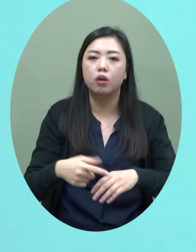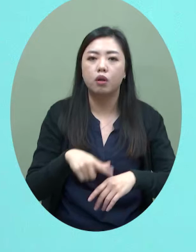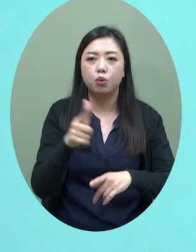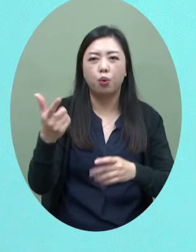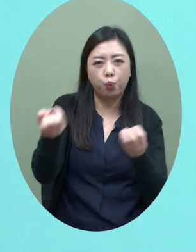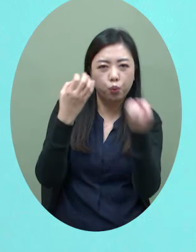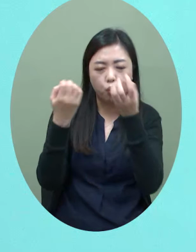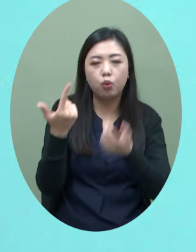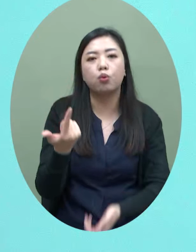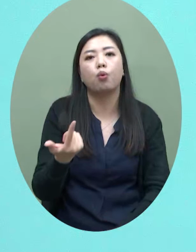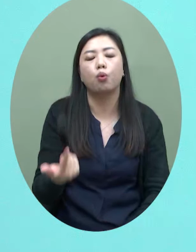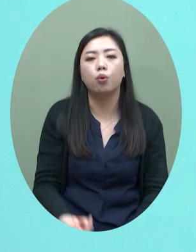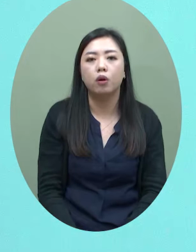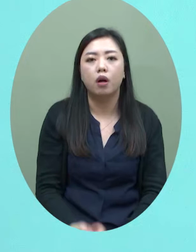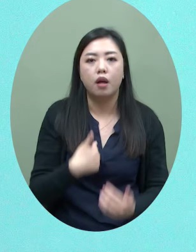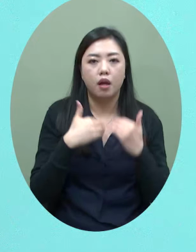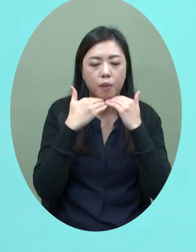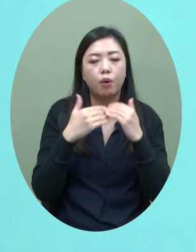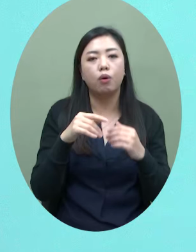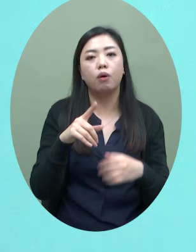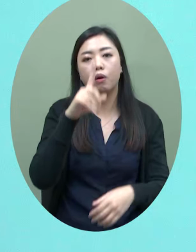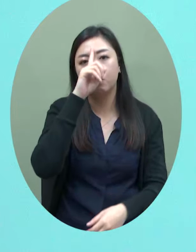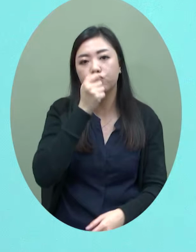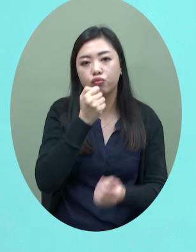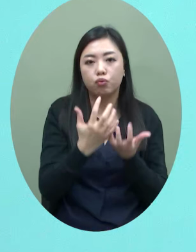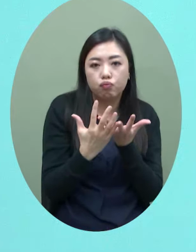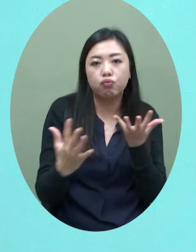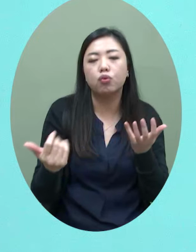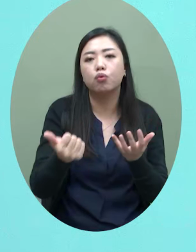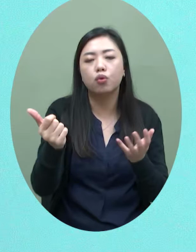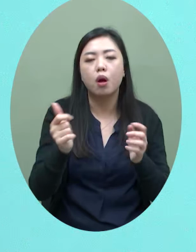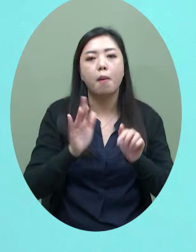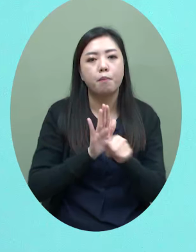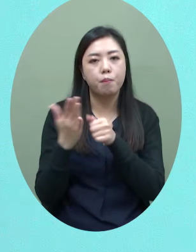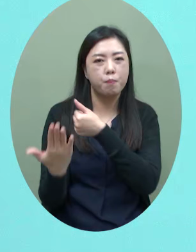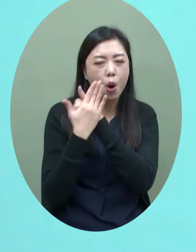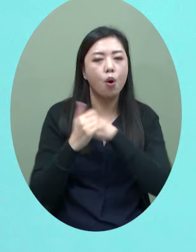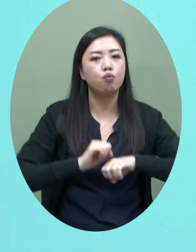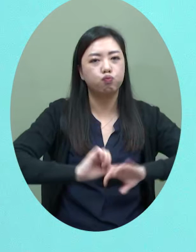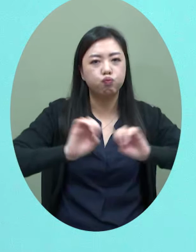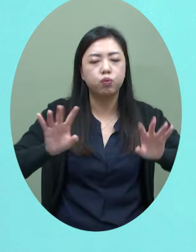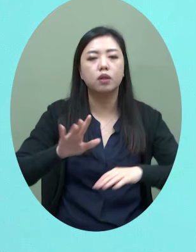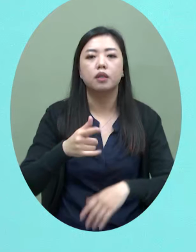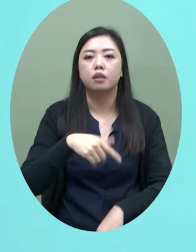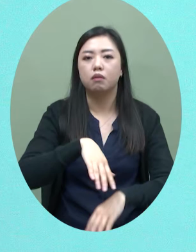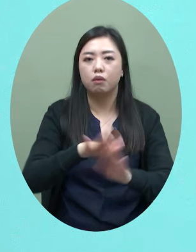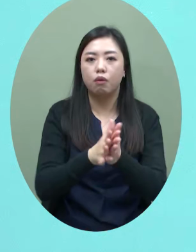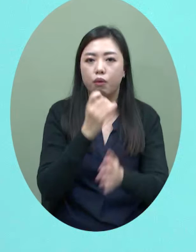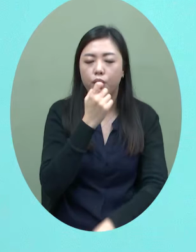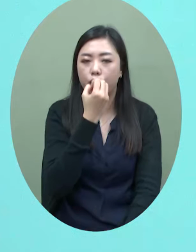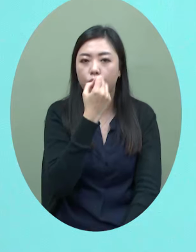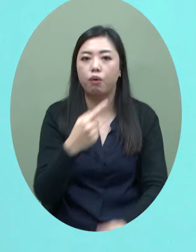常之大嚇，所以希望大家傳媒朋友都幫手喺呢度呼籲市民咧係接受呢個疫苗接